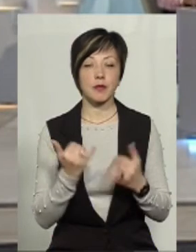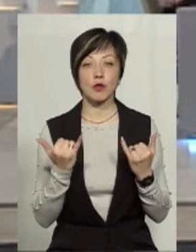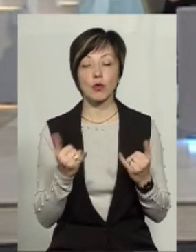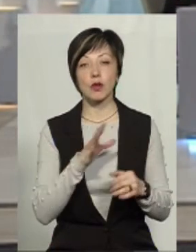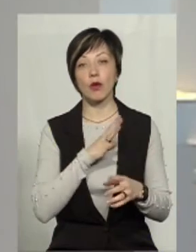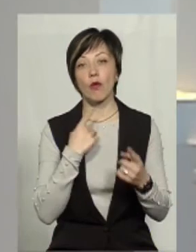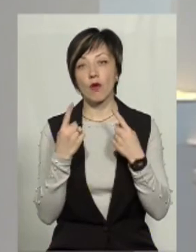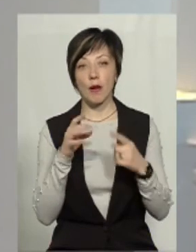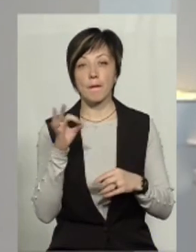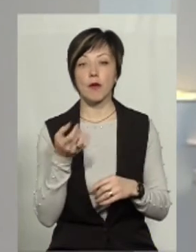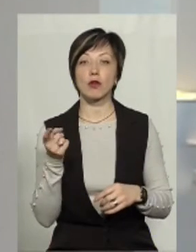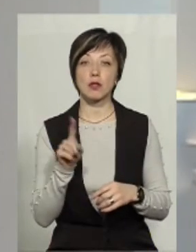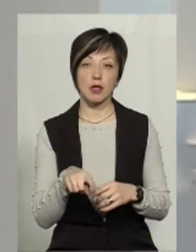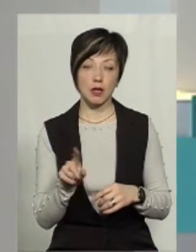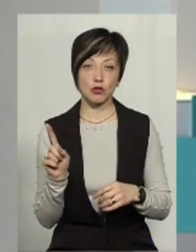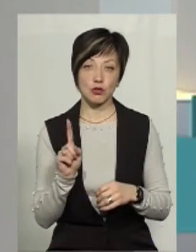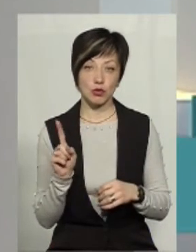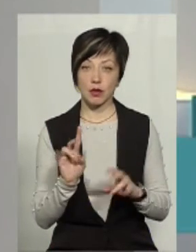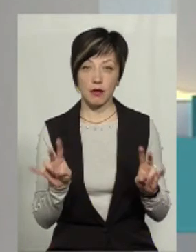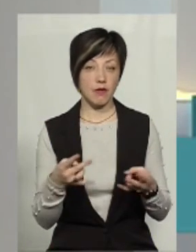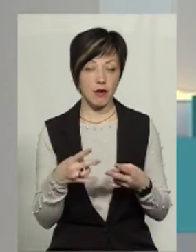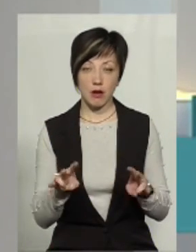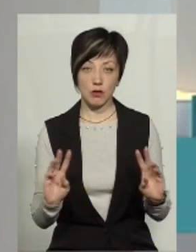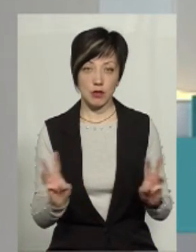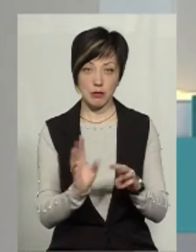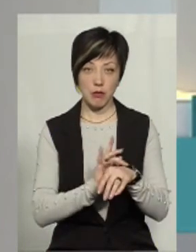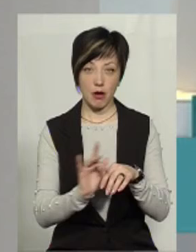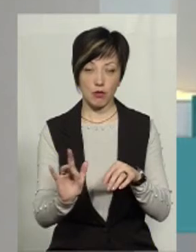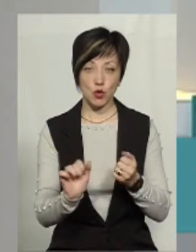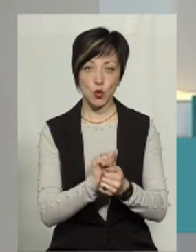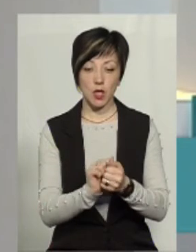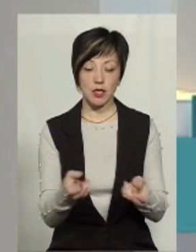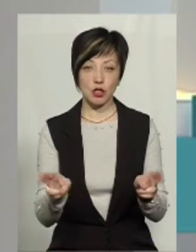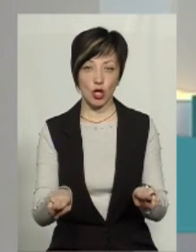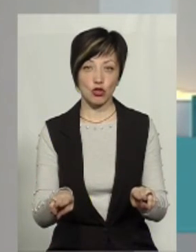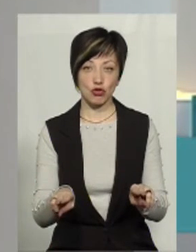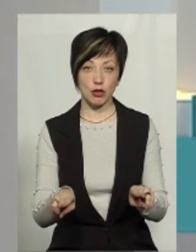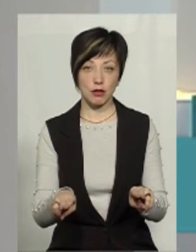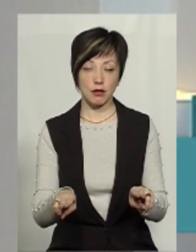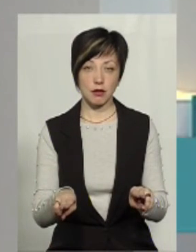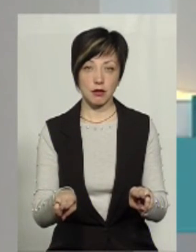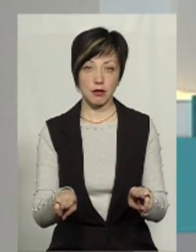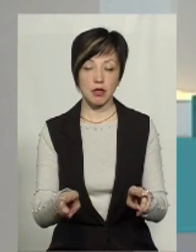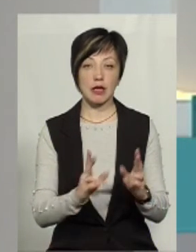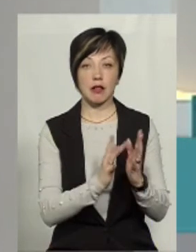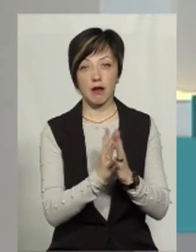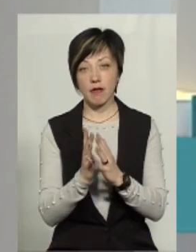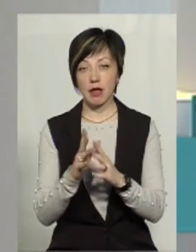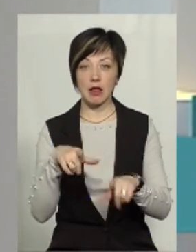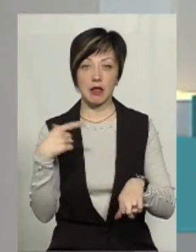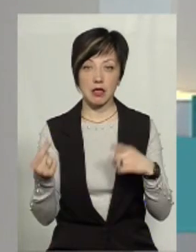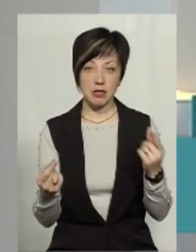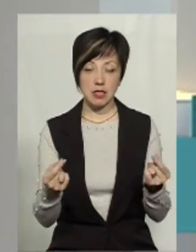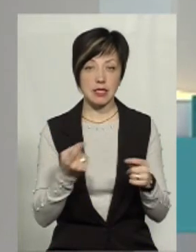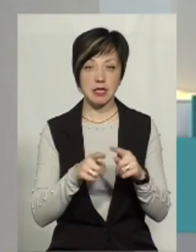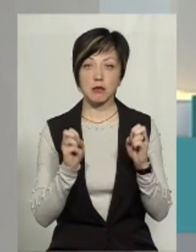Сьогодні ми говорили про те, що не варто спалювати сухі залишки трави,